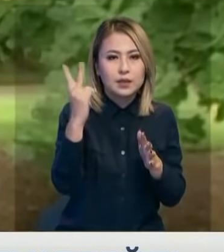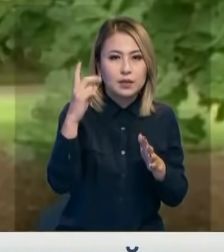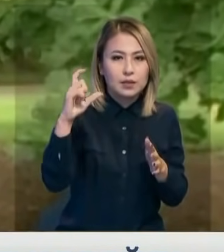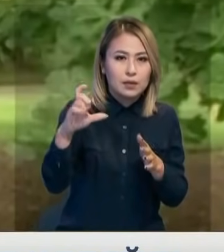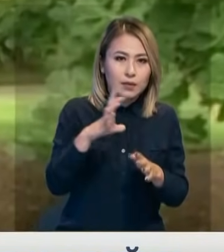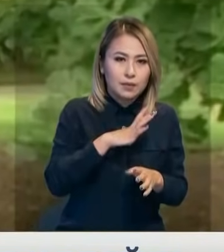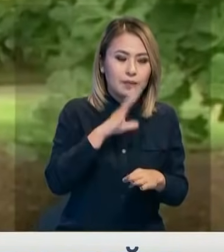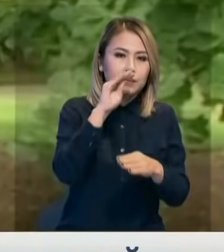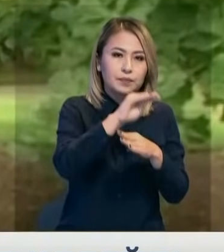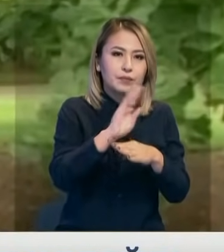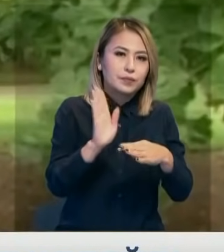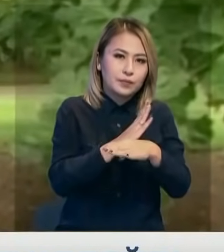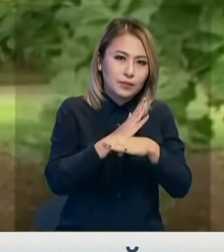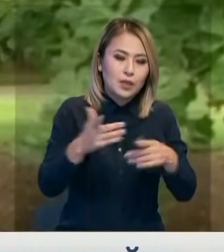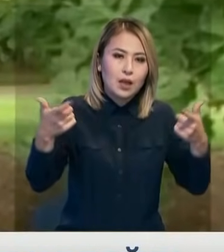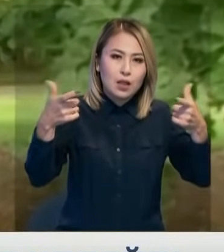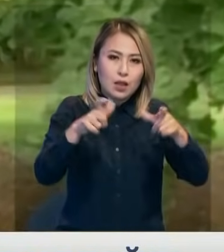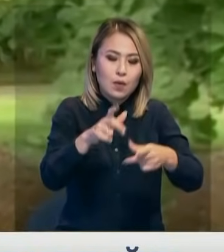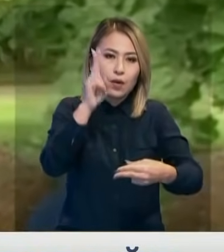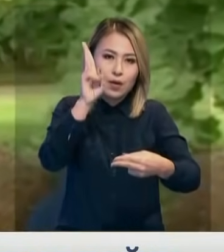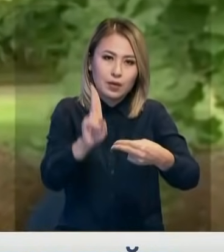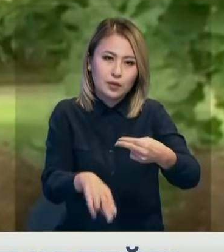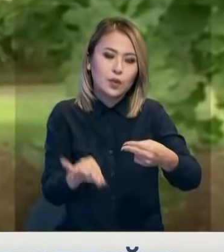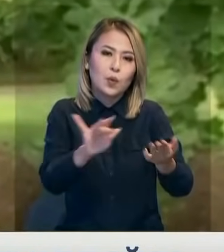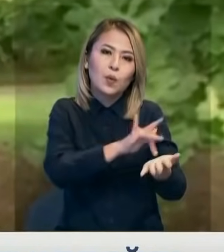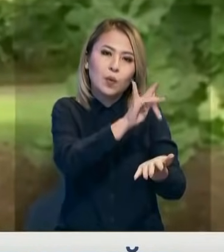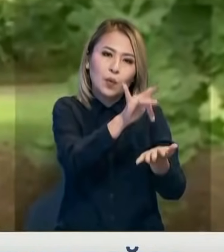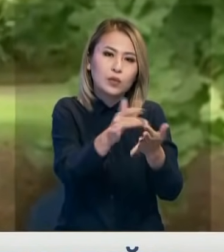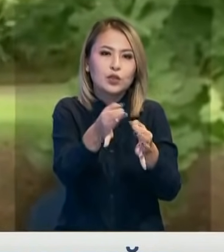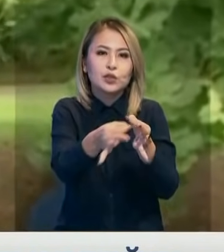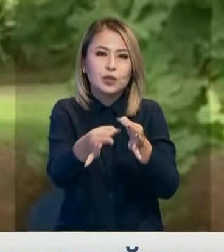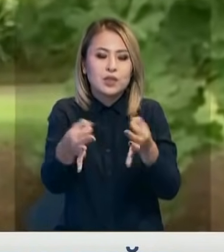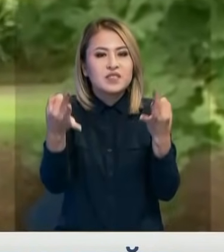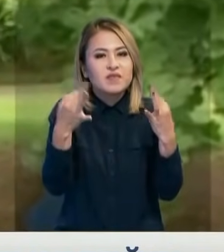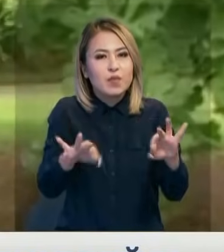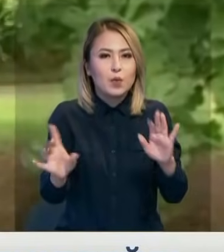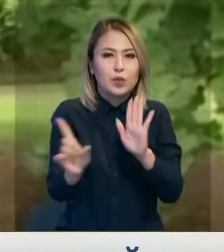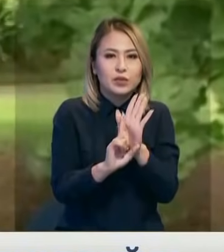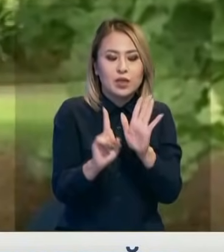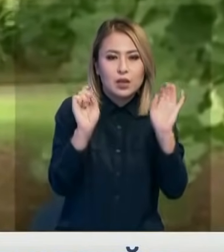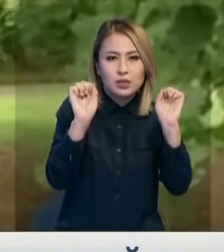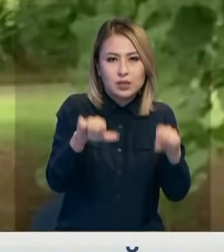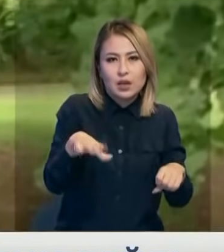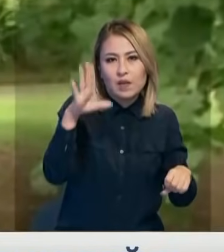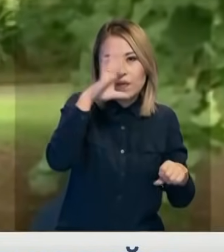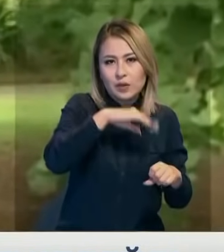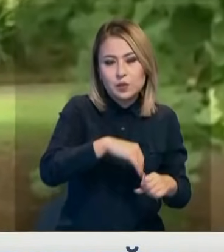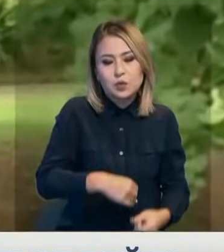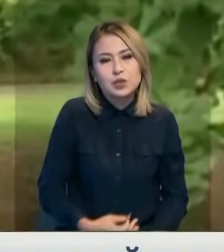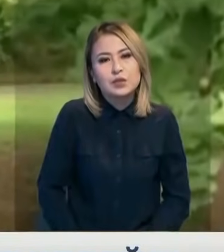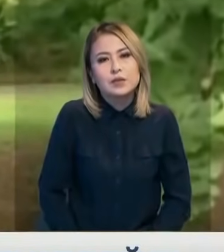салдырды. Сондықтан бұдан бұлай біз локдаунды аяқтап, қала мен штат аумағында емін-еркін жүруге мүмкіндік беретін шараларды